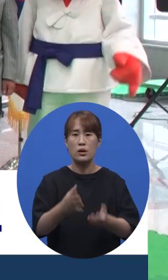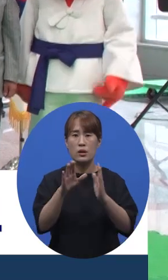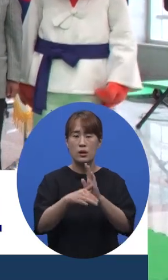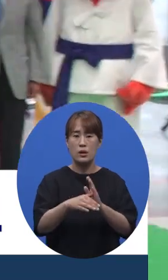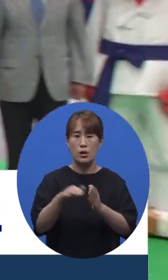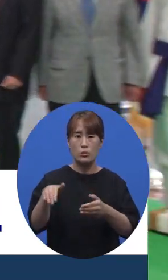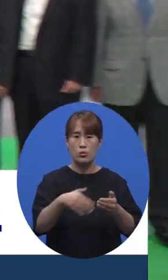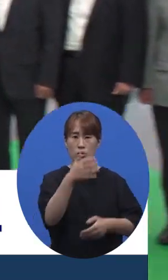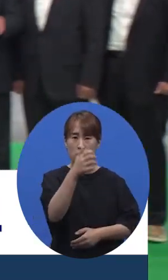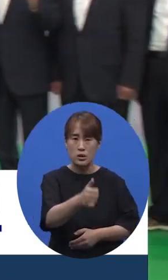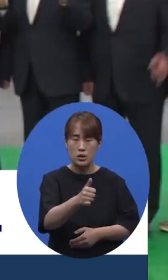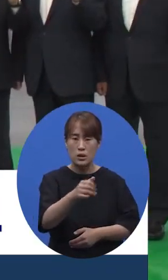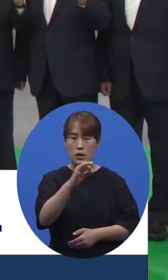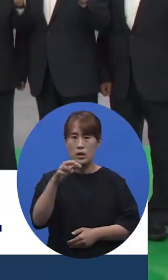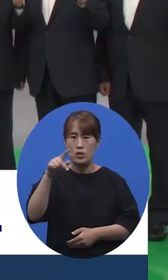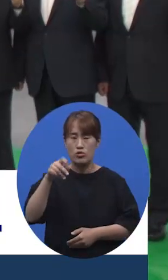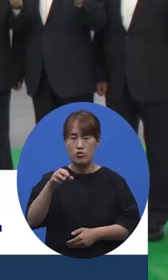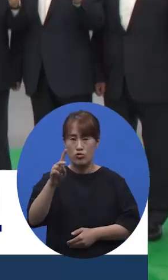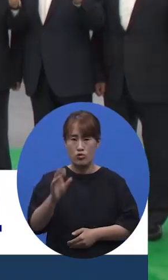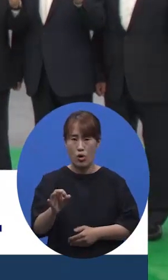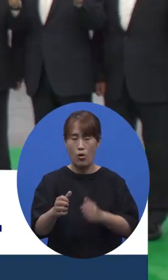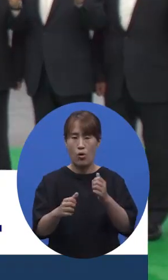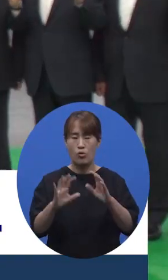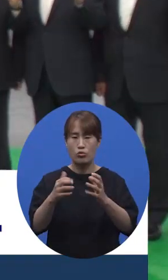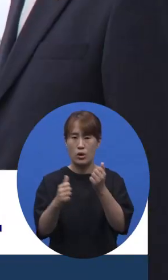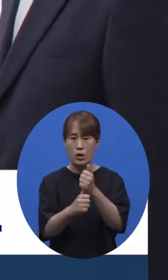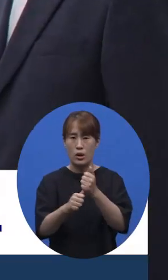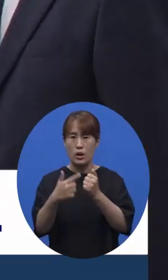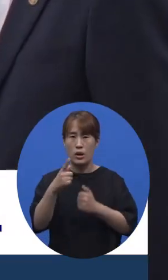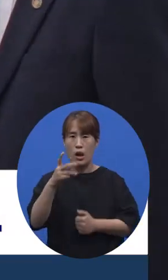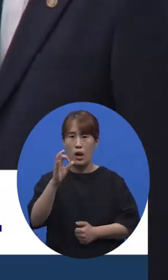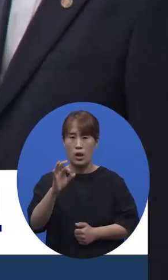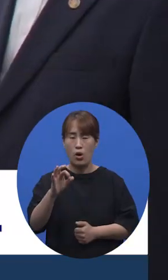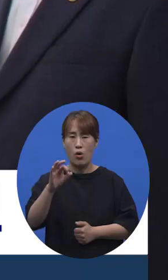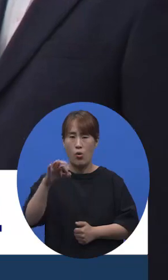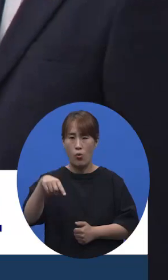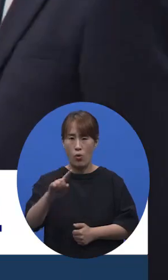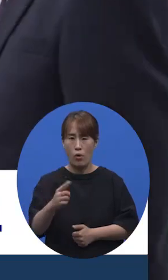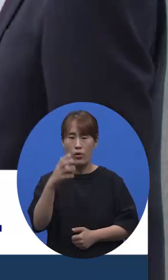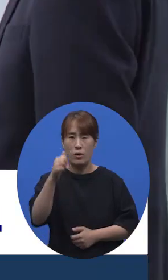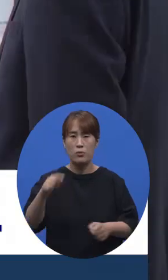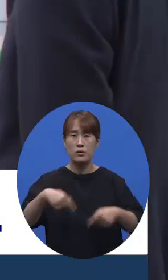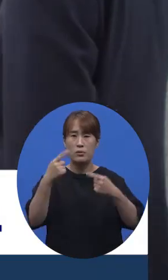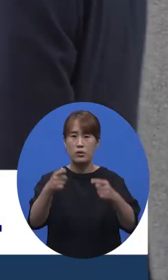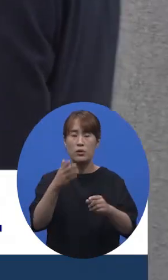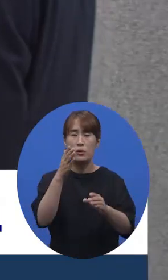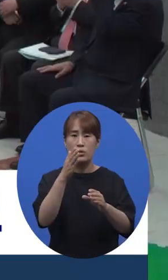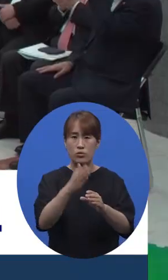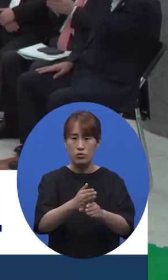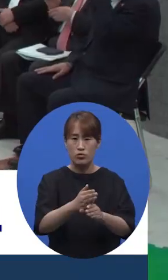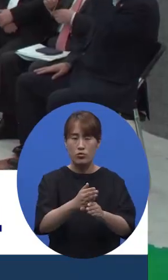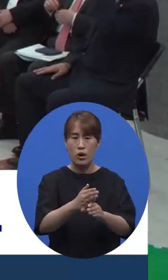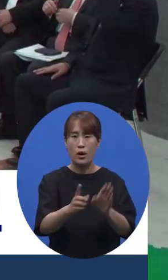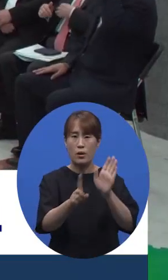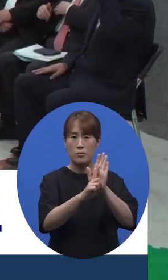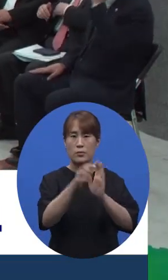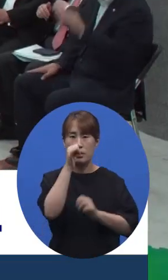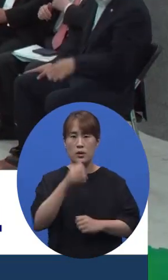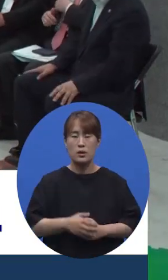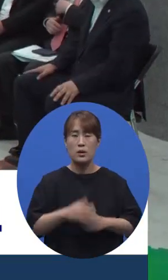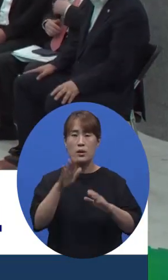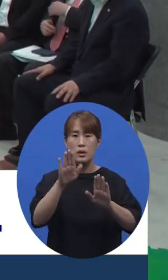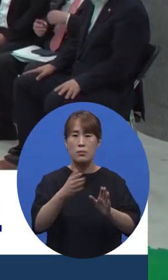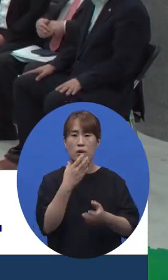이번 행사는 이시종 지사와 이주영 국회부의장 나경원 자유 한국땅 원내대표 등이 참석한 가운데 진행됐습니다